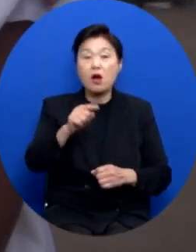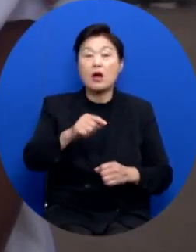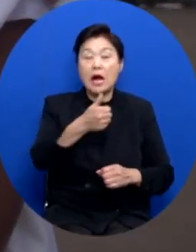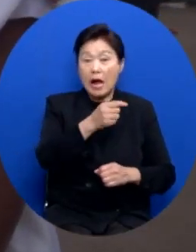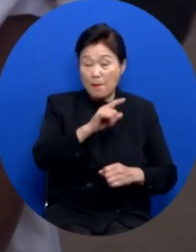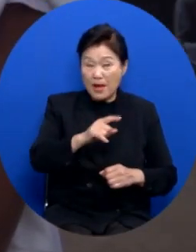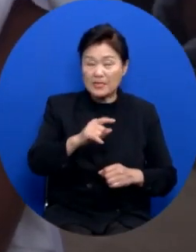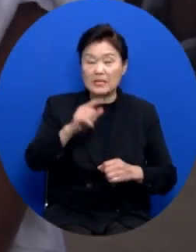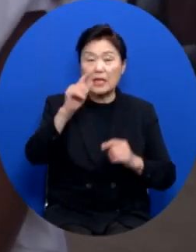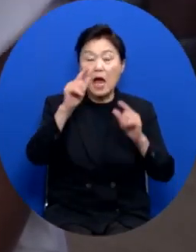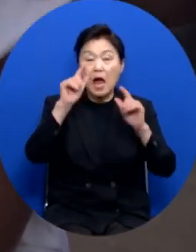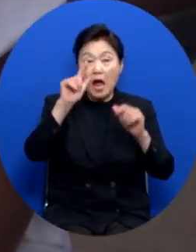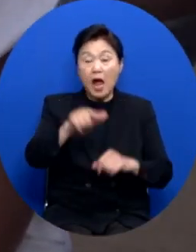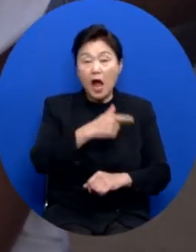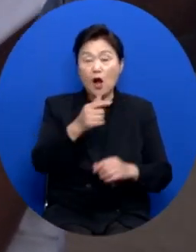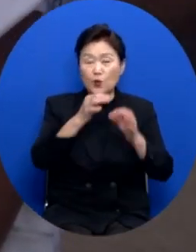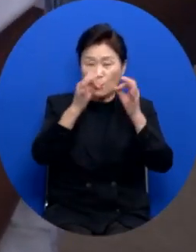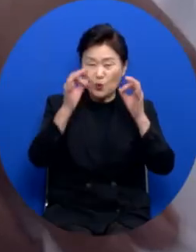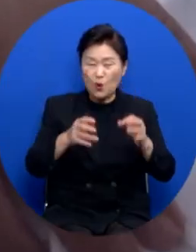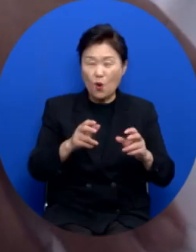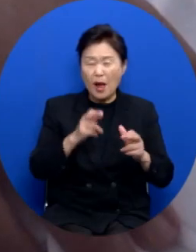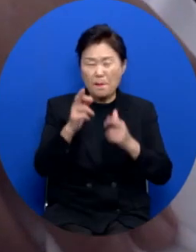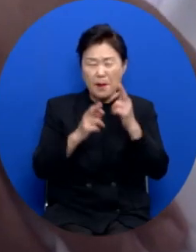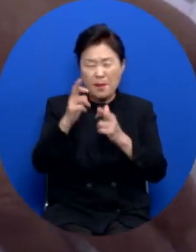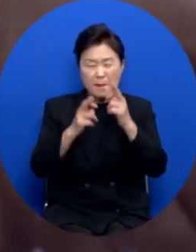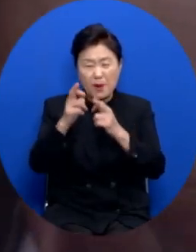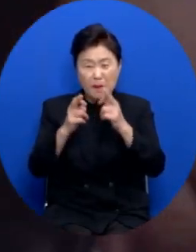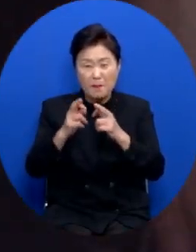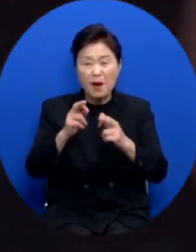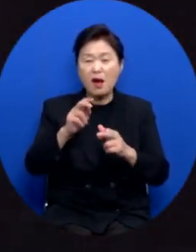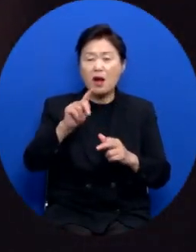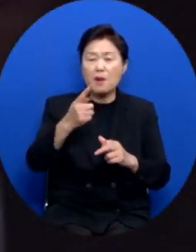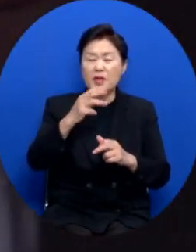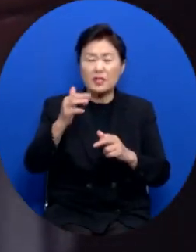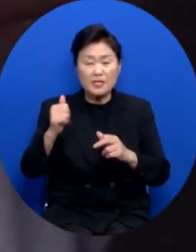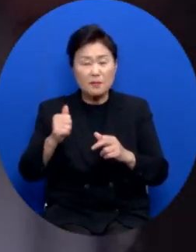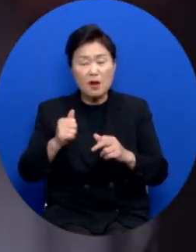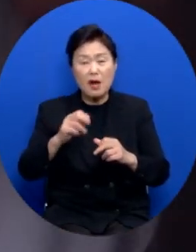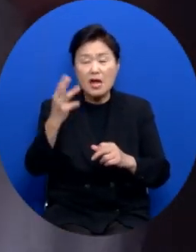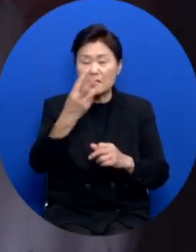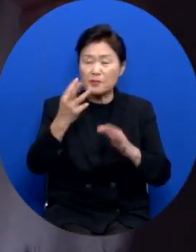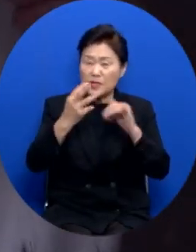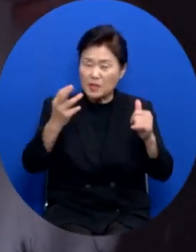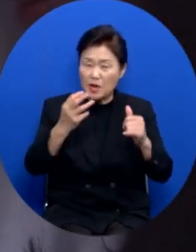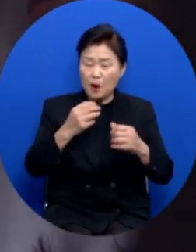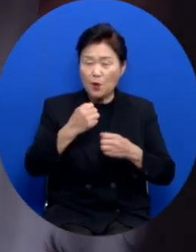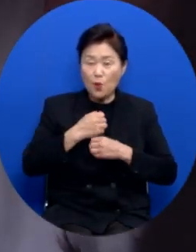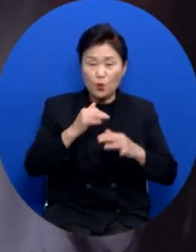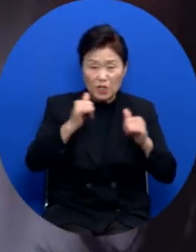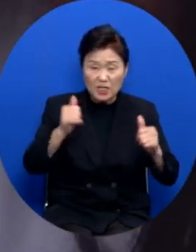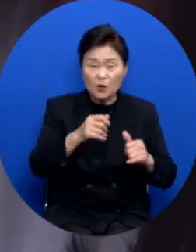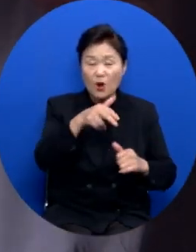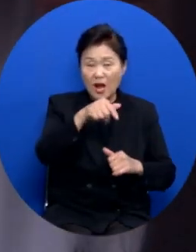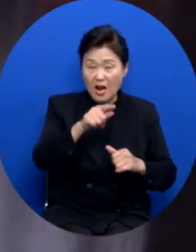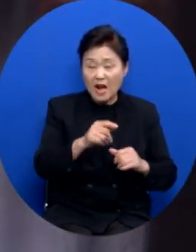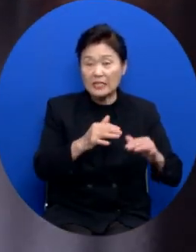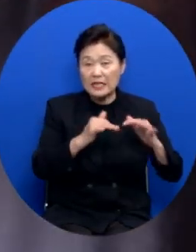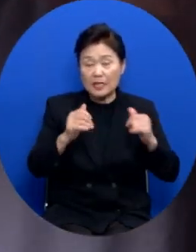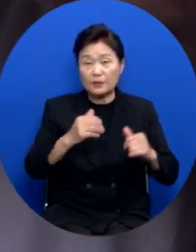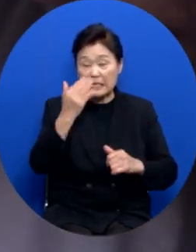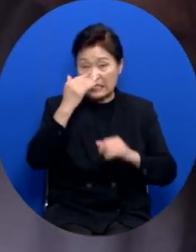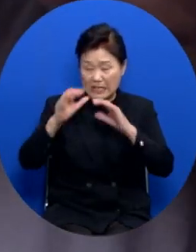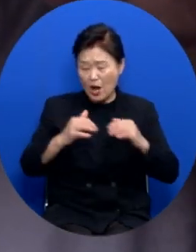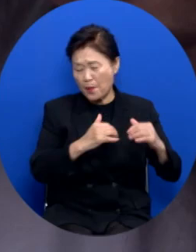하루에만 로켓 4,100여 발을 발사했고 3천 명이 넘는 하마스 대원과 가자 주민들이 이스라엘로